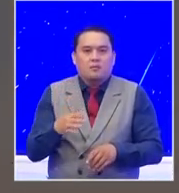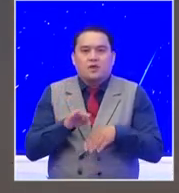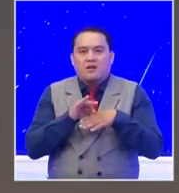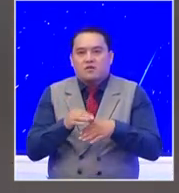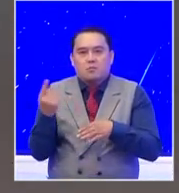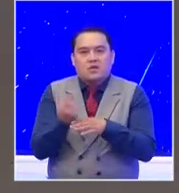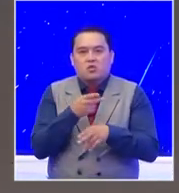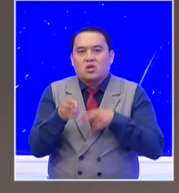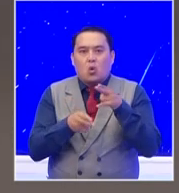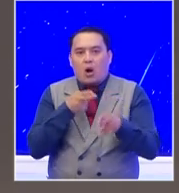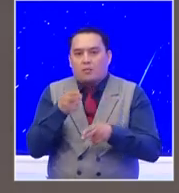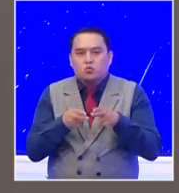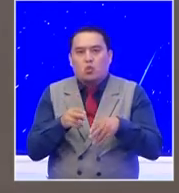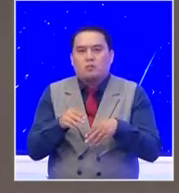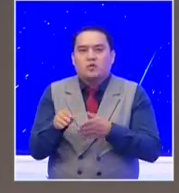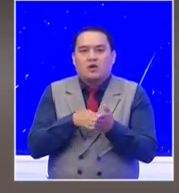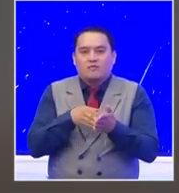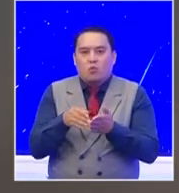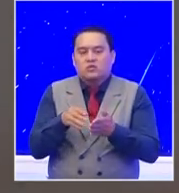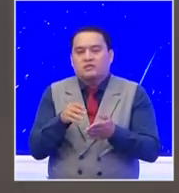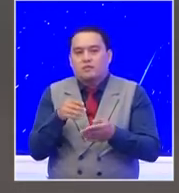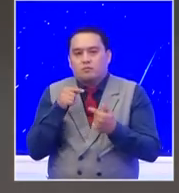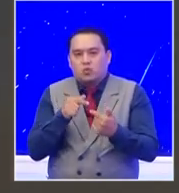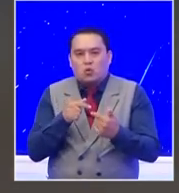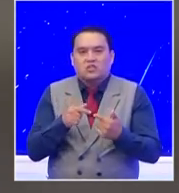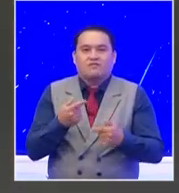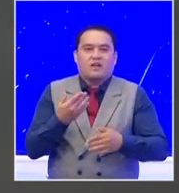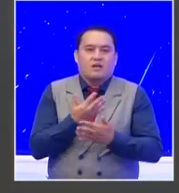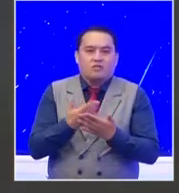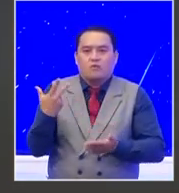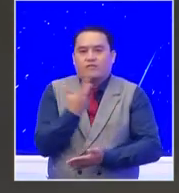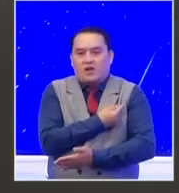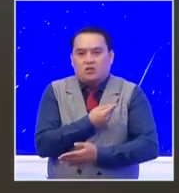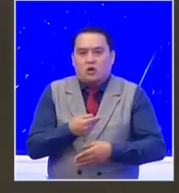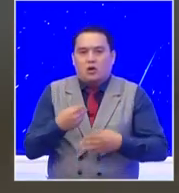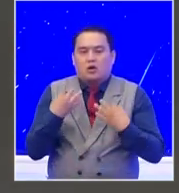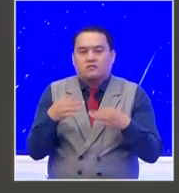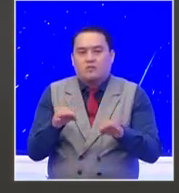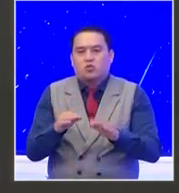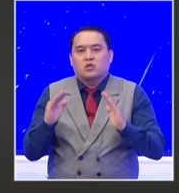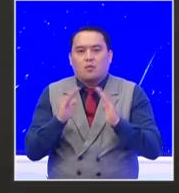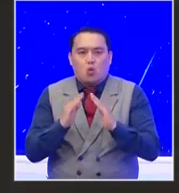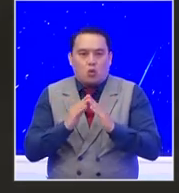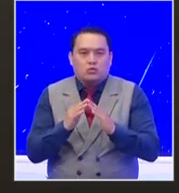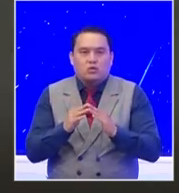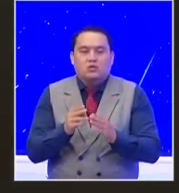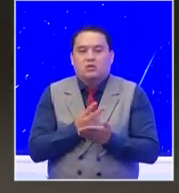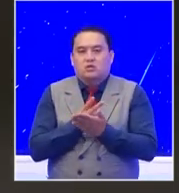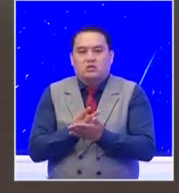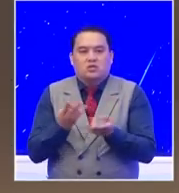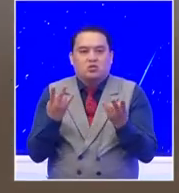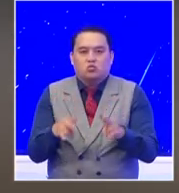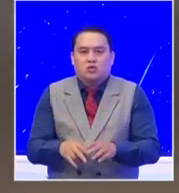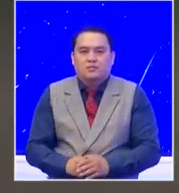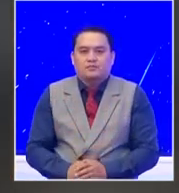провели первичную хирургическую обработку и вакцину против бешенства, после чего их отпустили по домам. В госпитализации необходимости